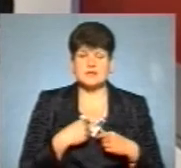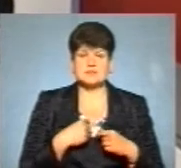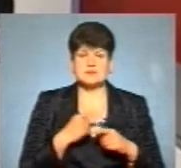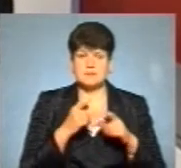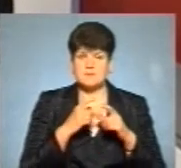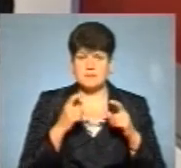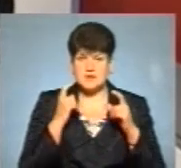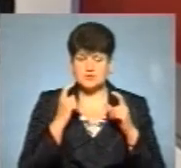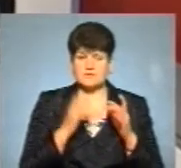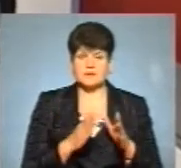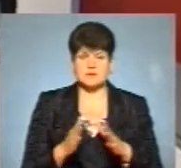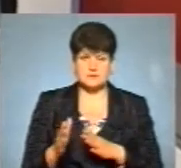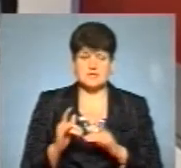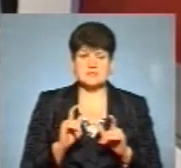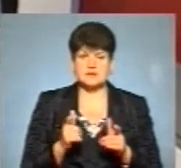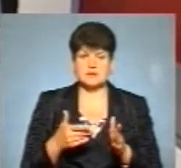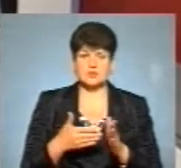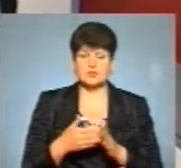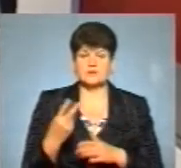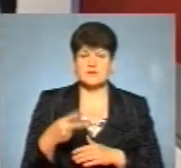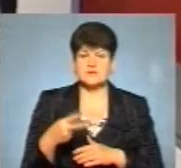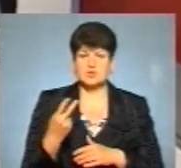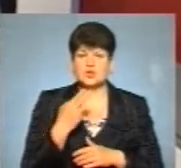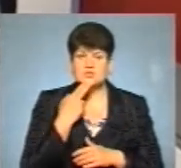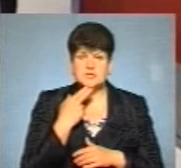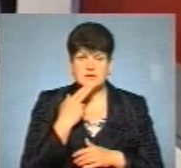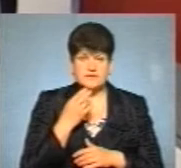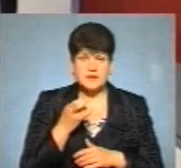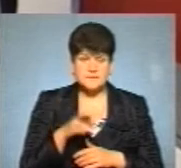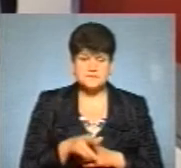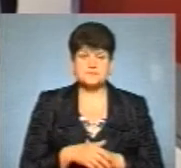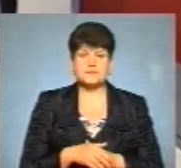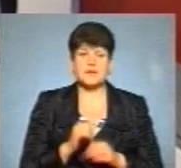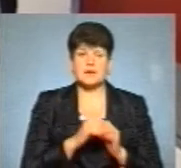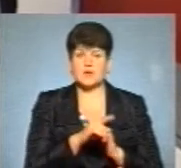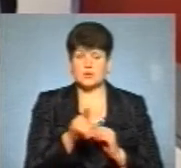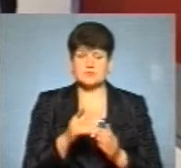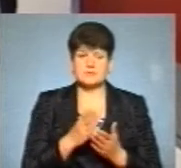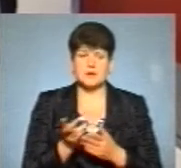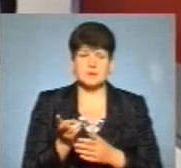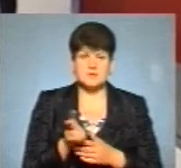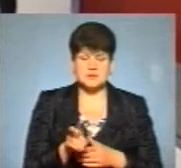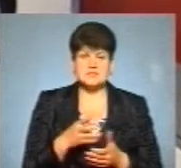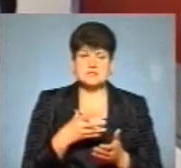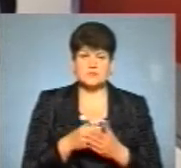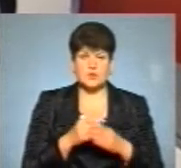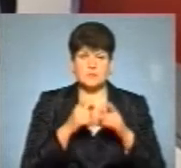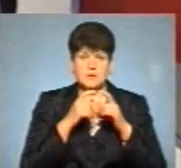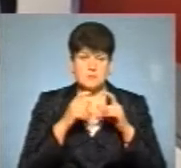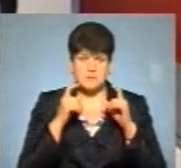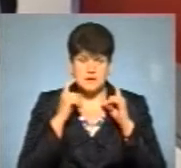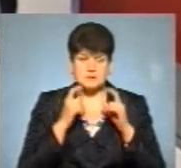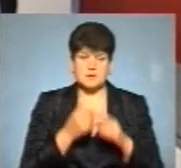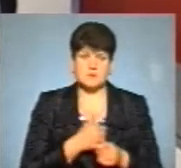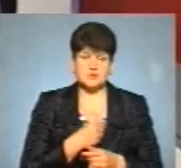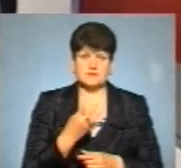місцях не відмінений, в нас карантин до 22 червня, і кожен має прийти своїми масками. Бажано